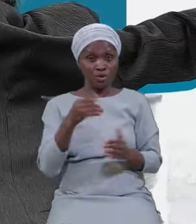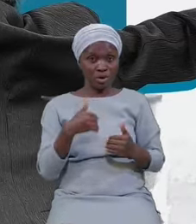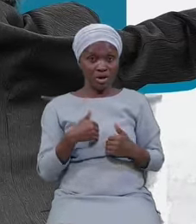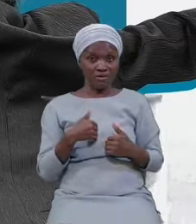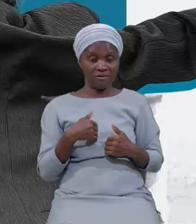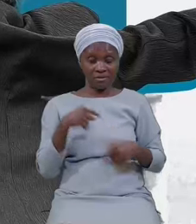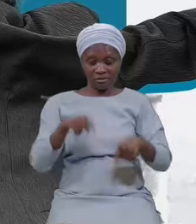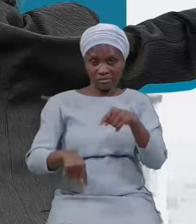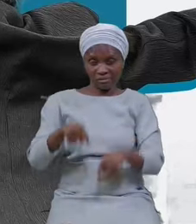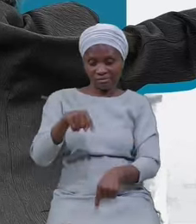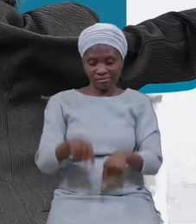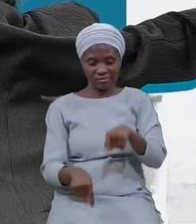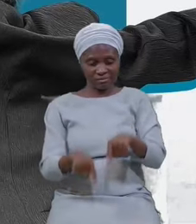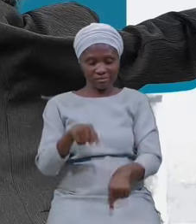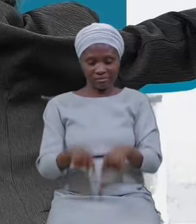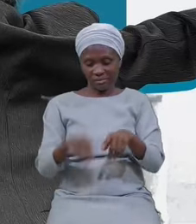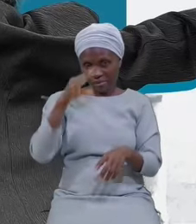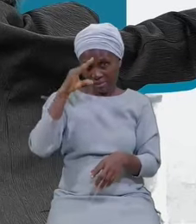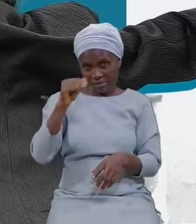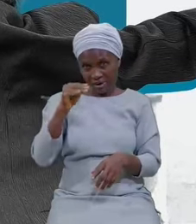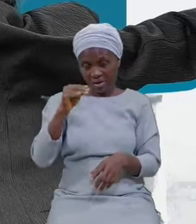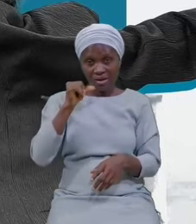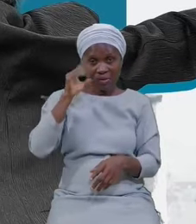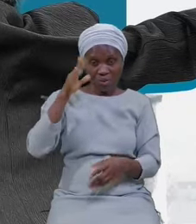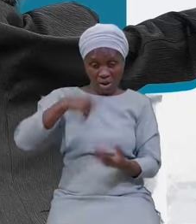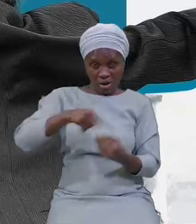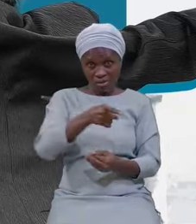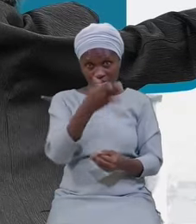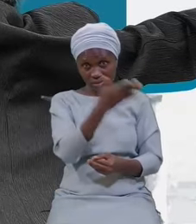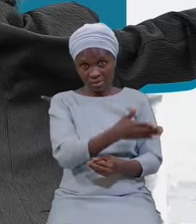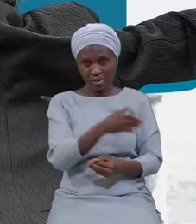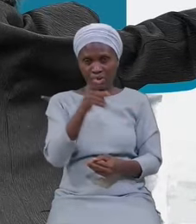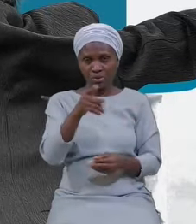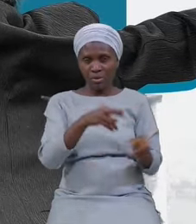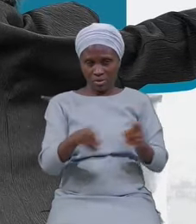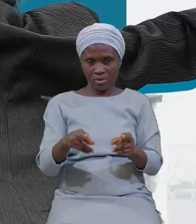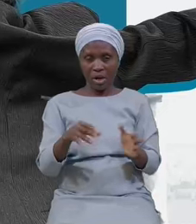vous êtes avec un malade à la maison, vous nous suivez à la radio, à la télévision, soyez en esprit de